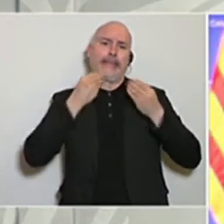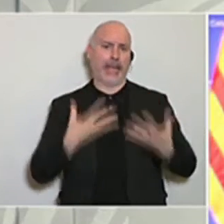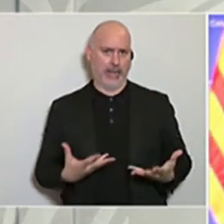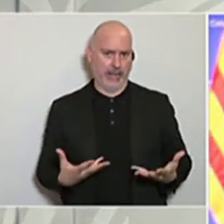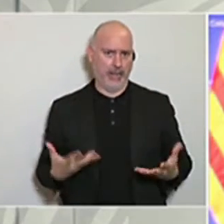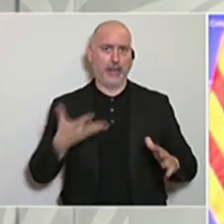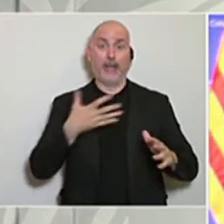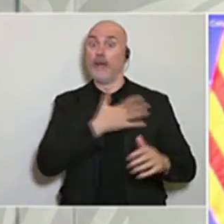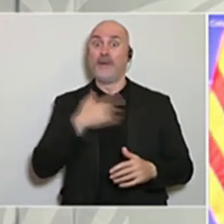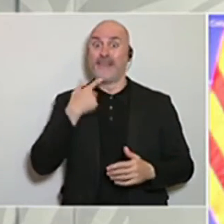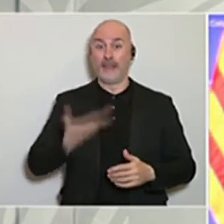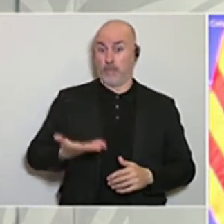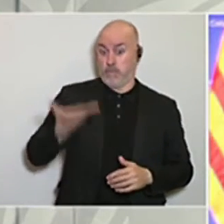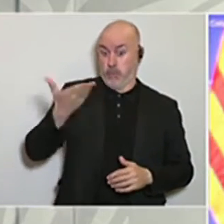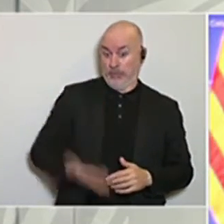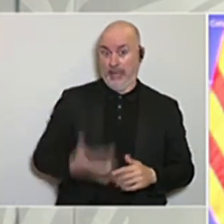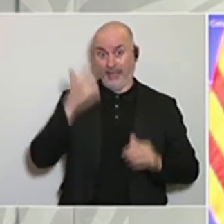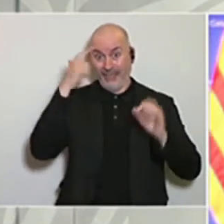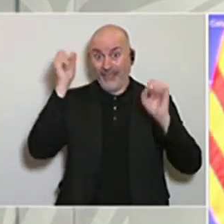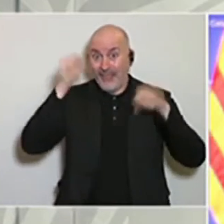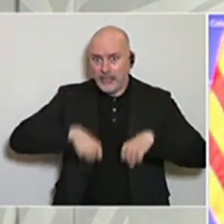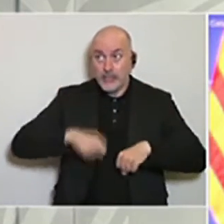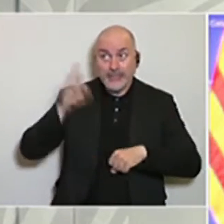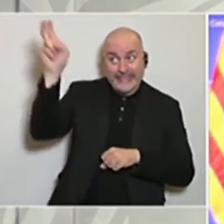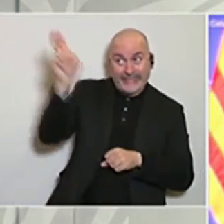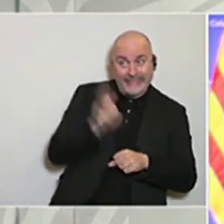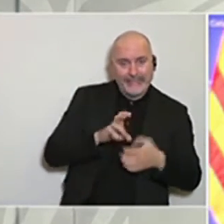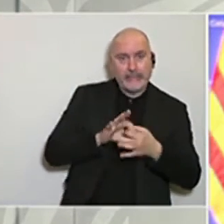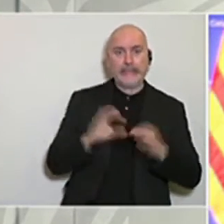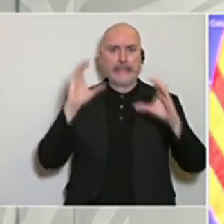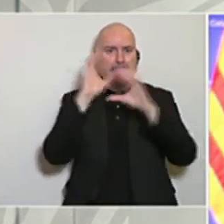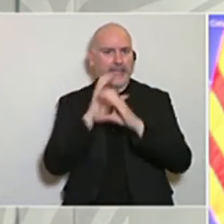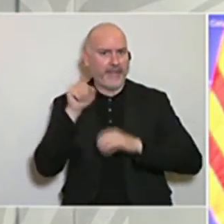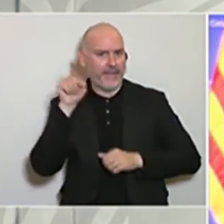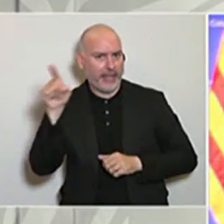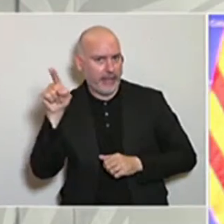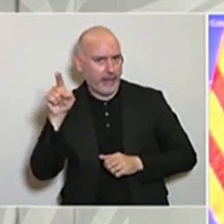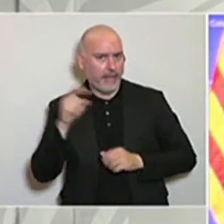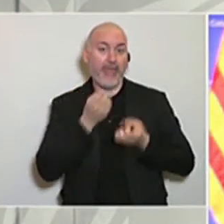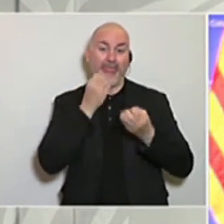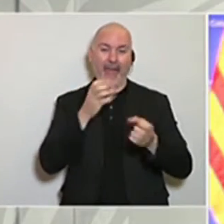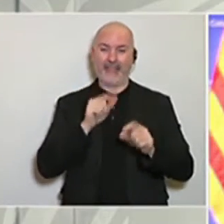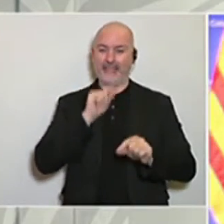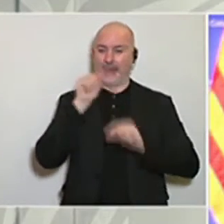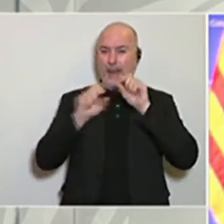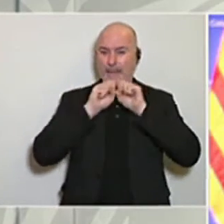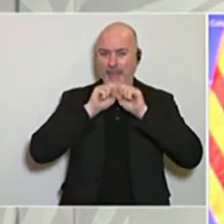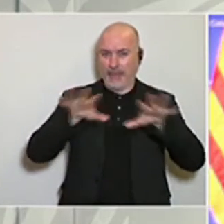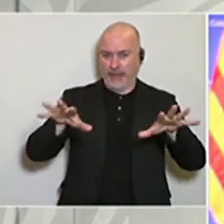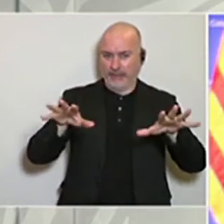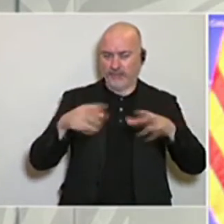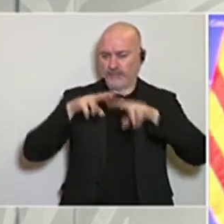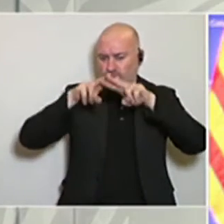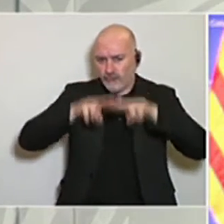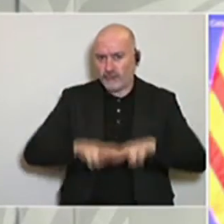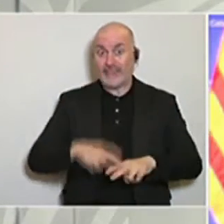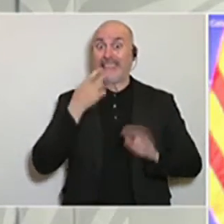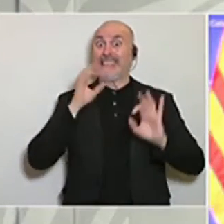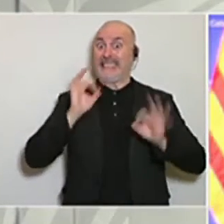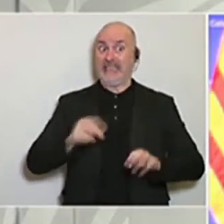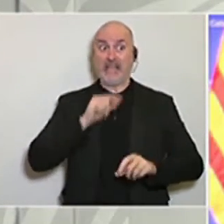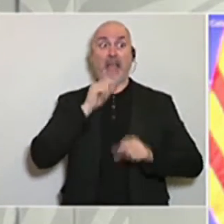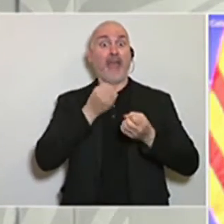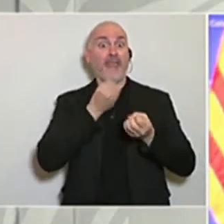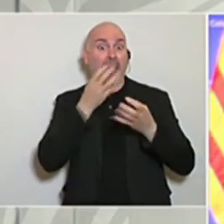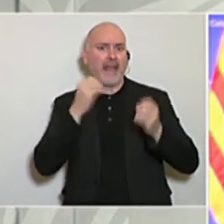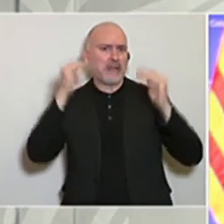les decisions en base a criteris científics, en base a les dades epidemiològiques, i si tot indica que aquestes dades van